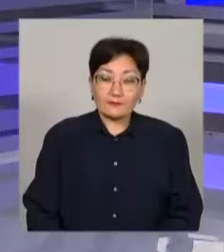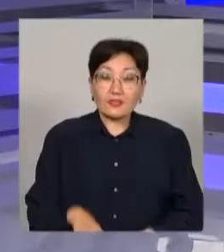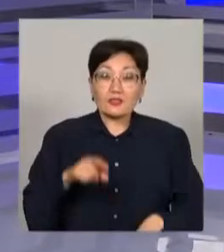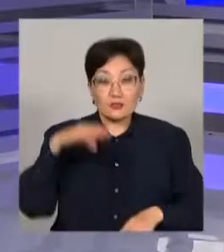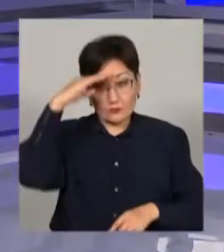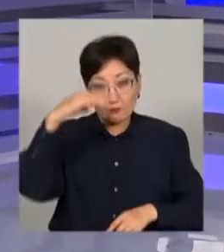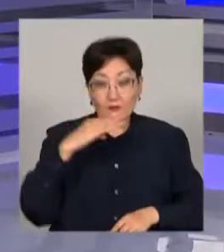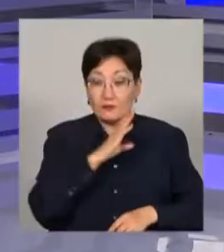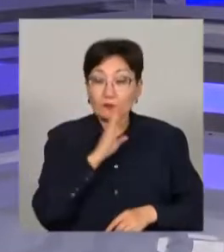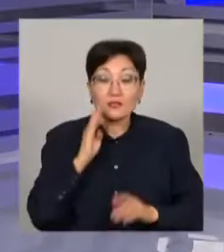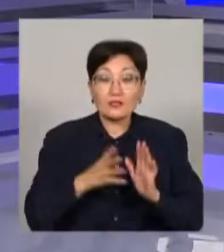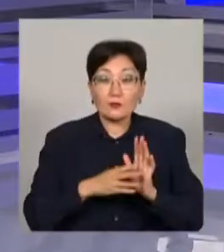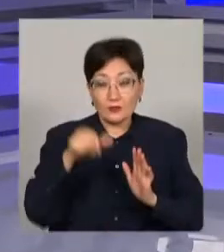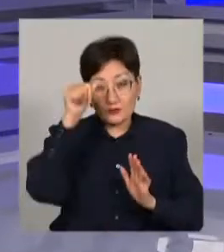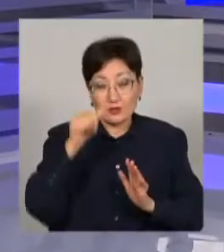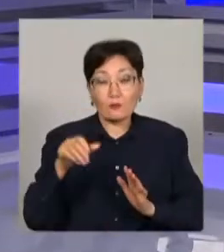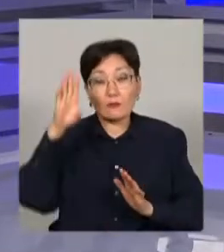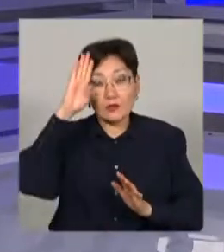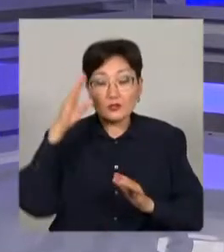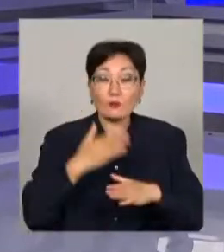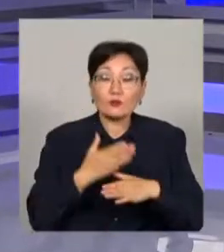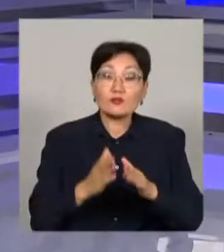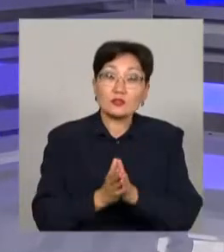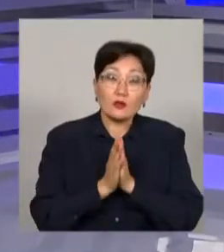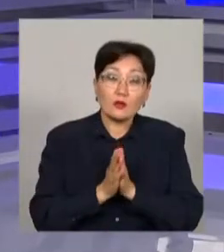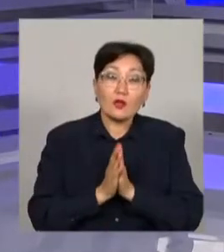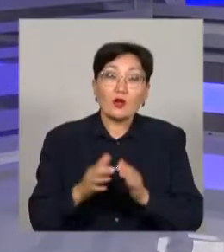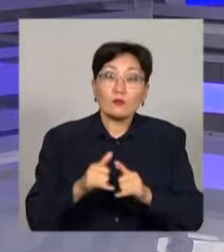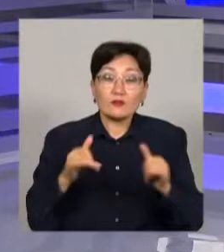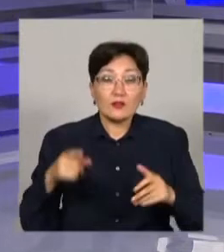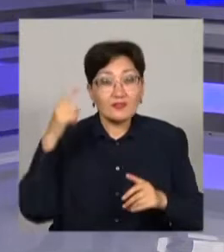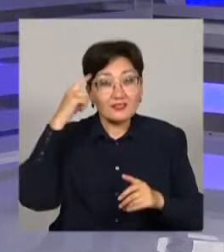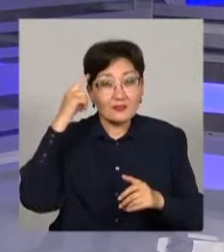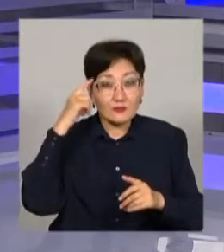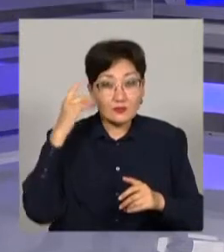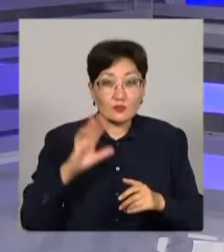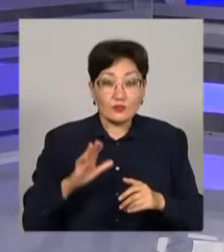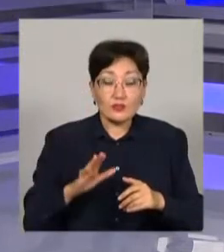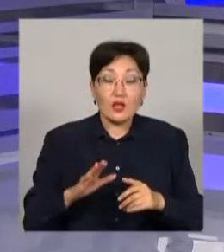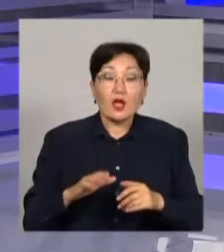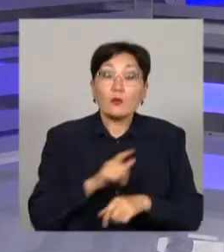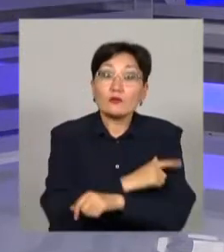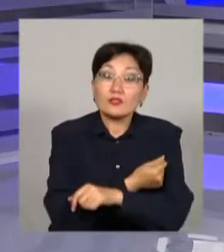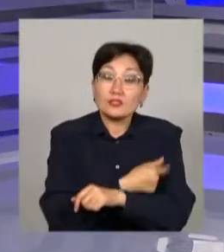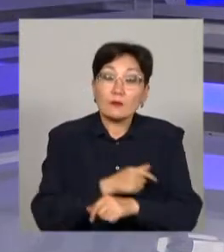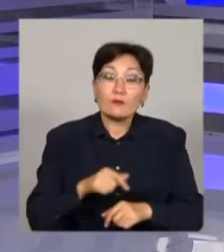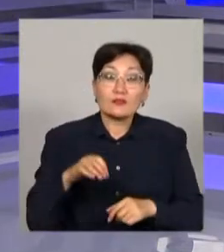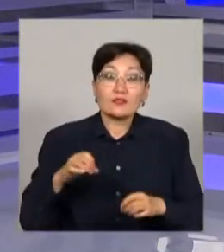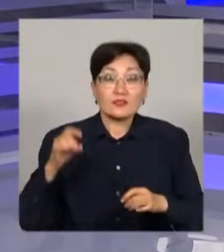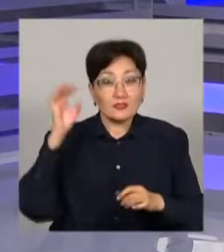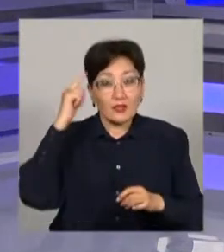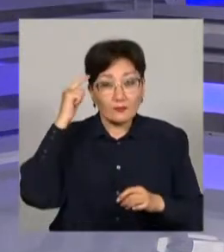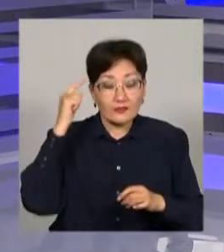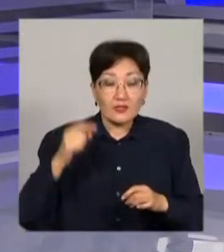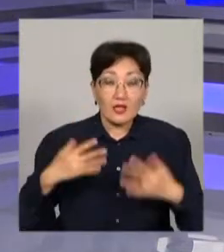Родители 9-месячного Умара просят помощи. У него неразвитые клетки головного мозга. По словам медиков, психическое и